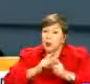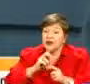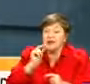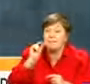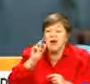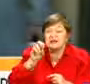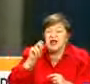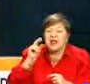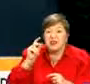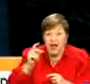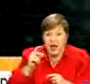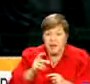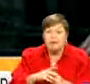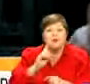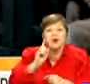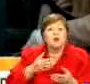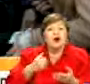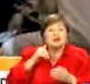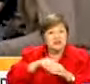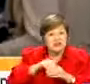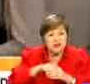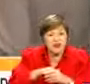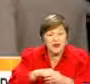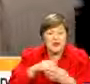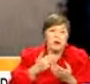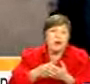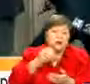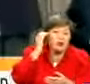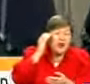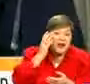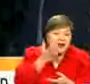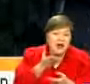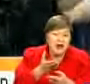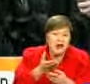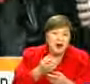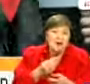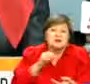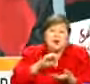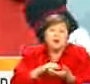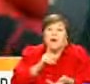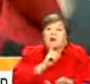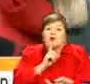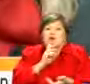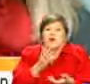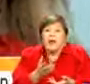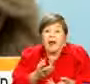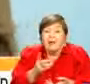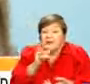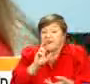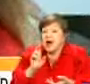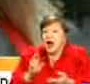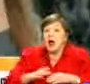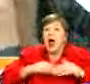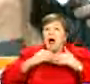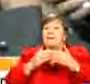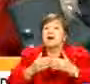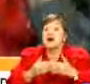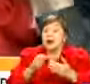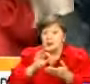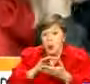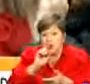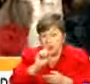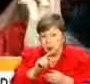PSD, trebuia să se dea un vot pentru un nume care să ocupe această funcție, însă a fost amânat acest